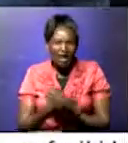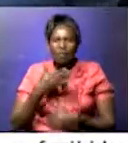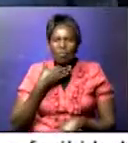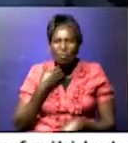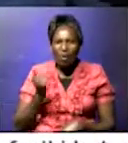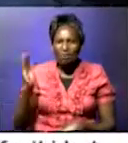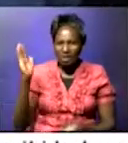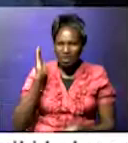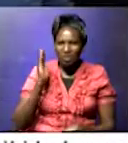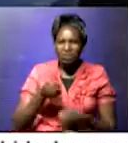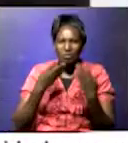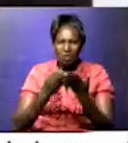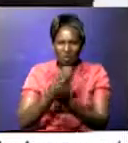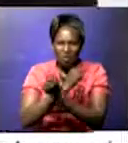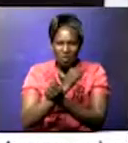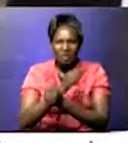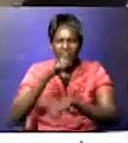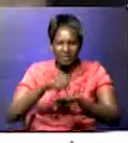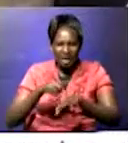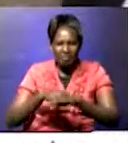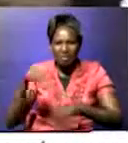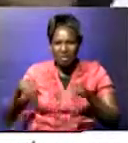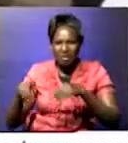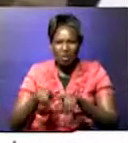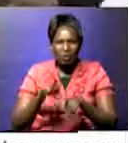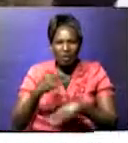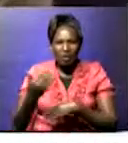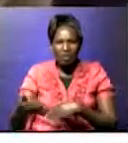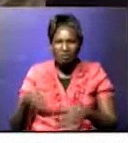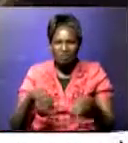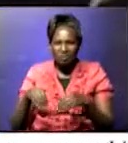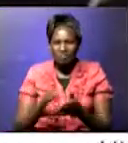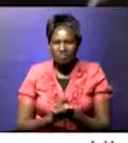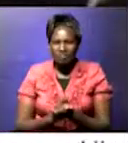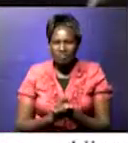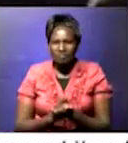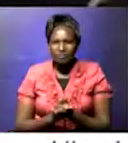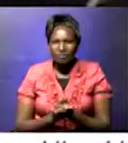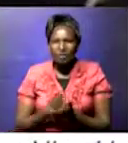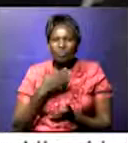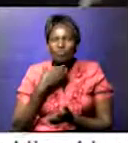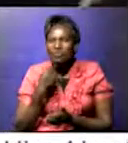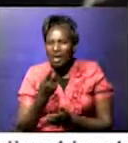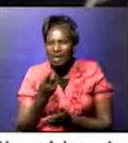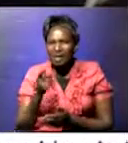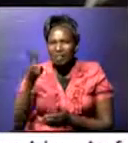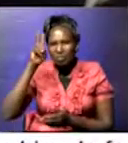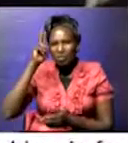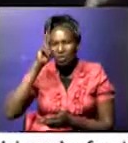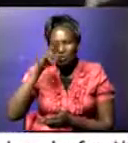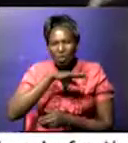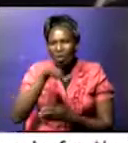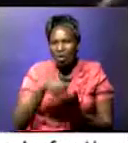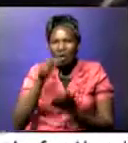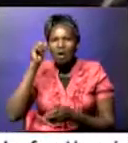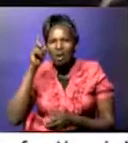ya usalama kumpa ulinzi wakati na baada ya uchaguzi. So we tell the police and everybody to be alert because